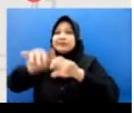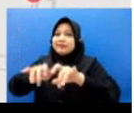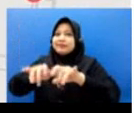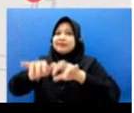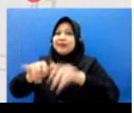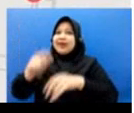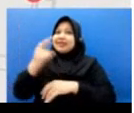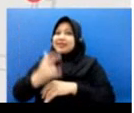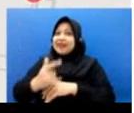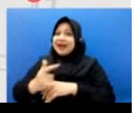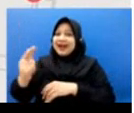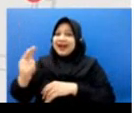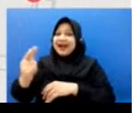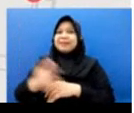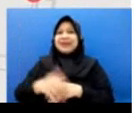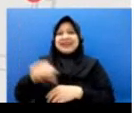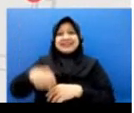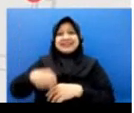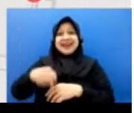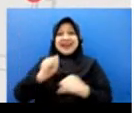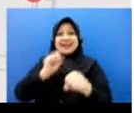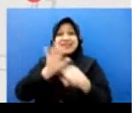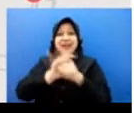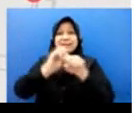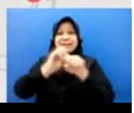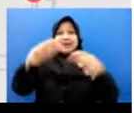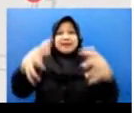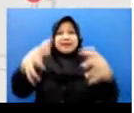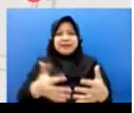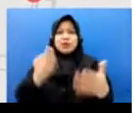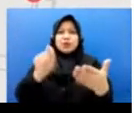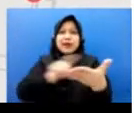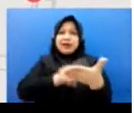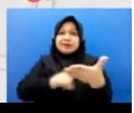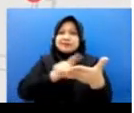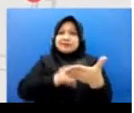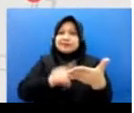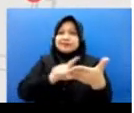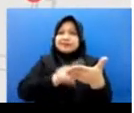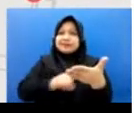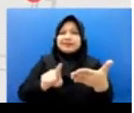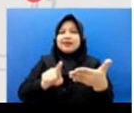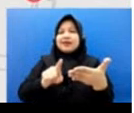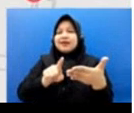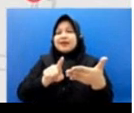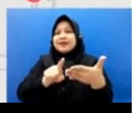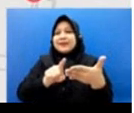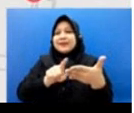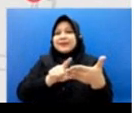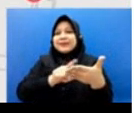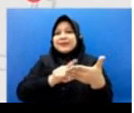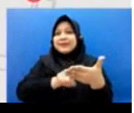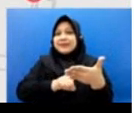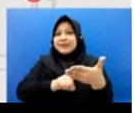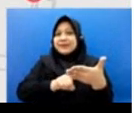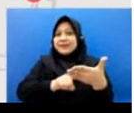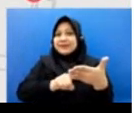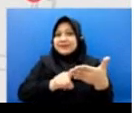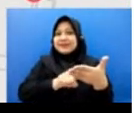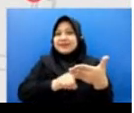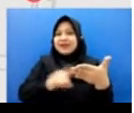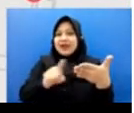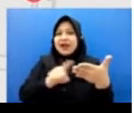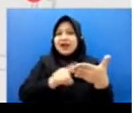pandemi seperti sekarang ini nih, dimana penggunaan gawai menjadi sesuatu yang anak-anak tidak bisa lepas, can't